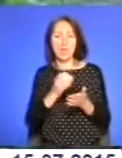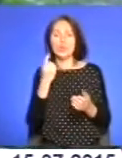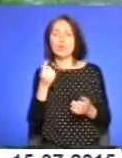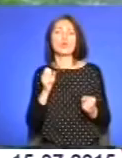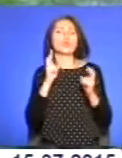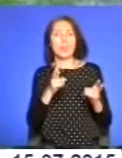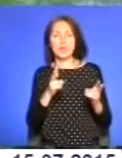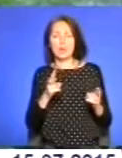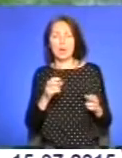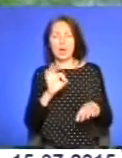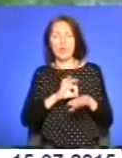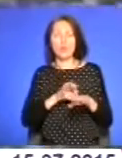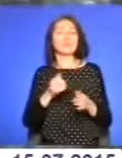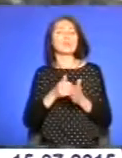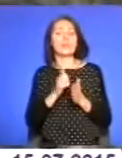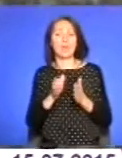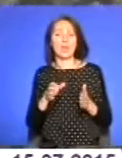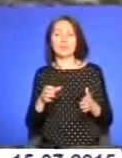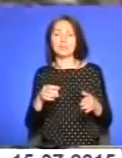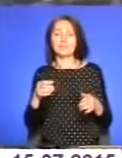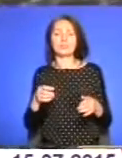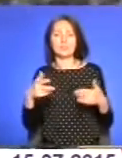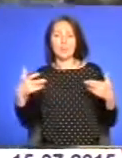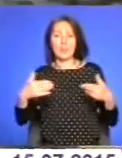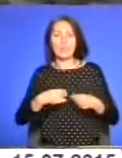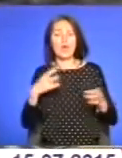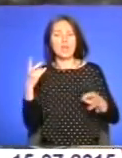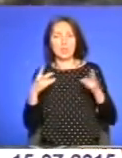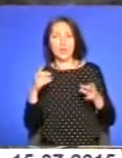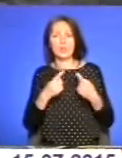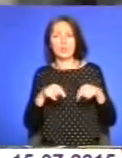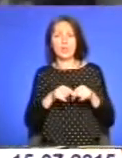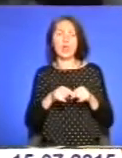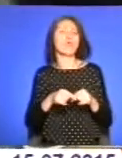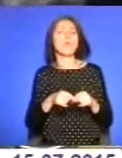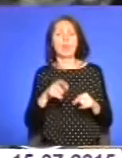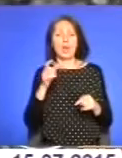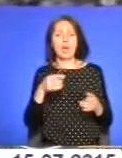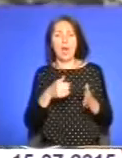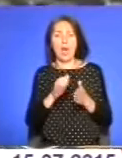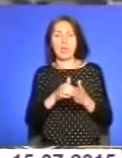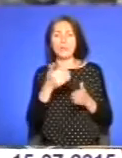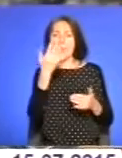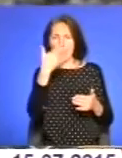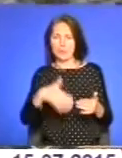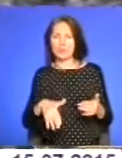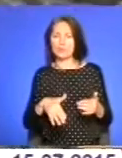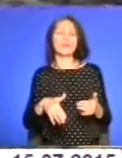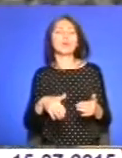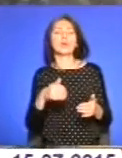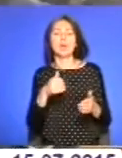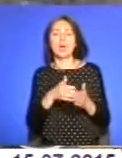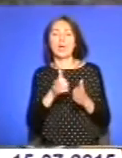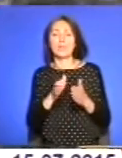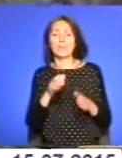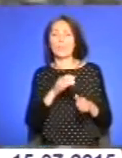хвороб свиней. Вона вражає нервову систему тварини, після чого їй паралізує задні кінцівки. Тварина помирає дуже швидко.